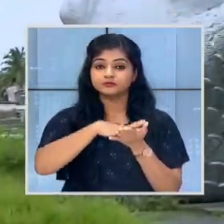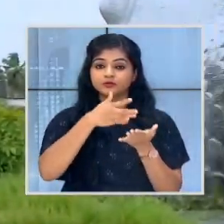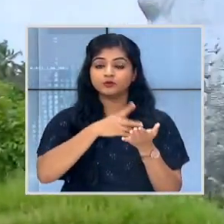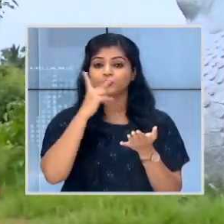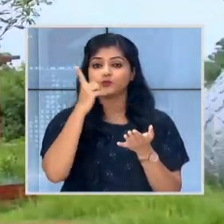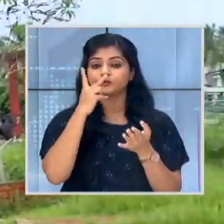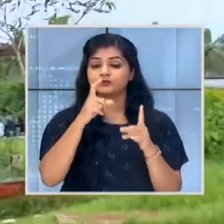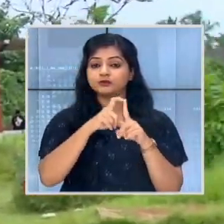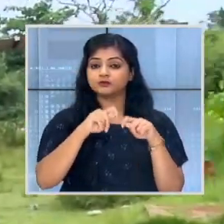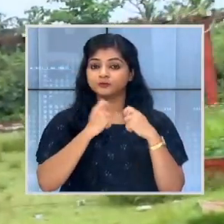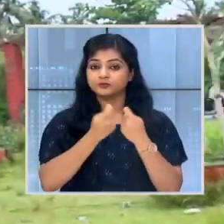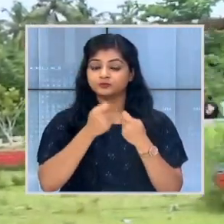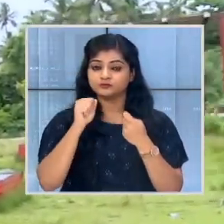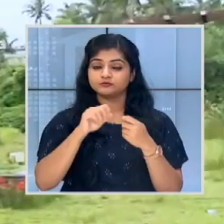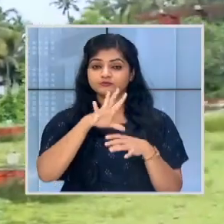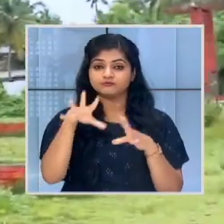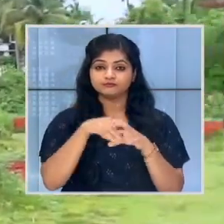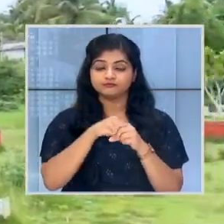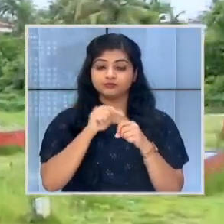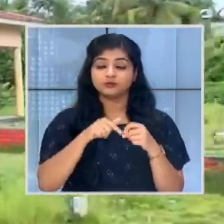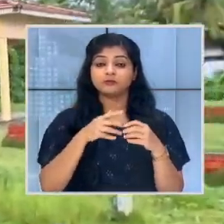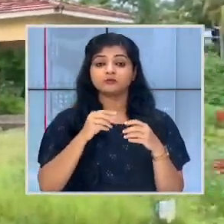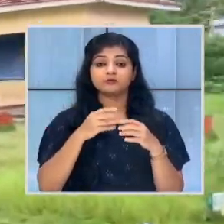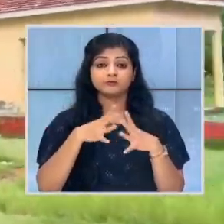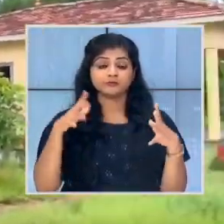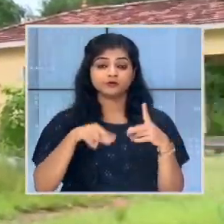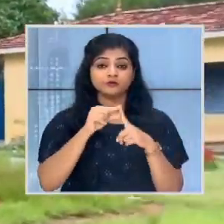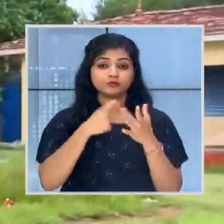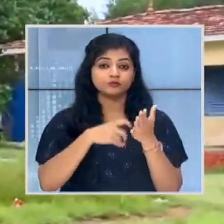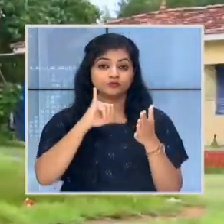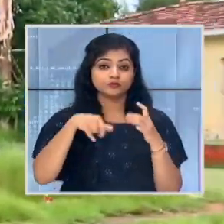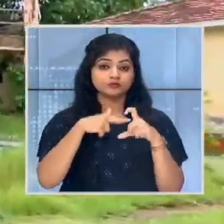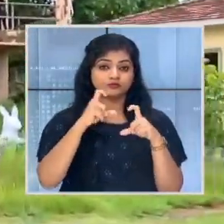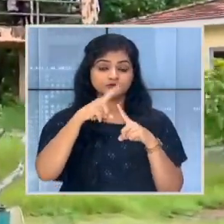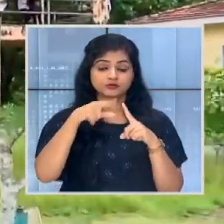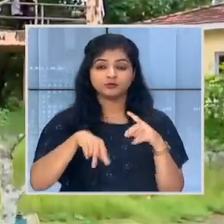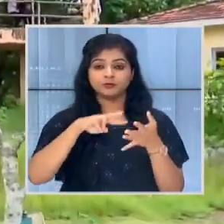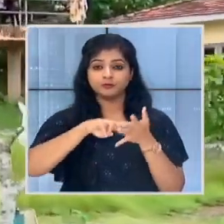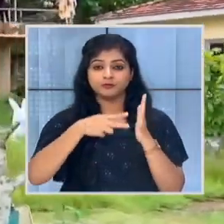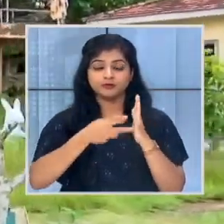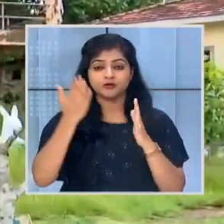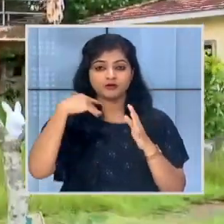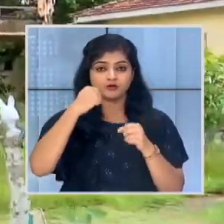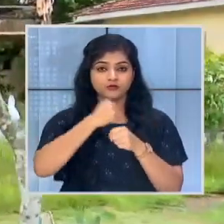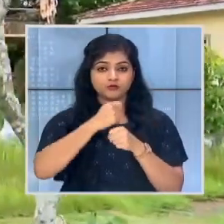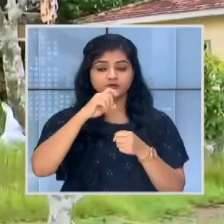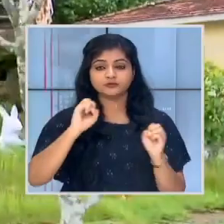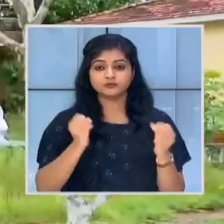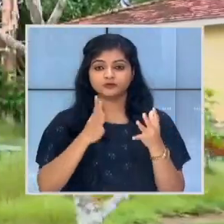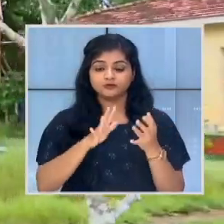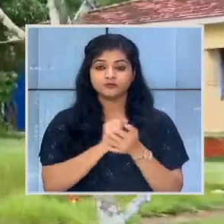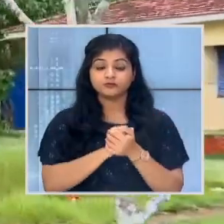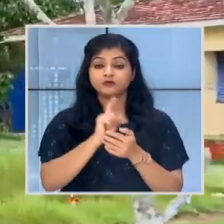ടൂറിസം ഡിപ്പാർട്ട്മെൻറ്റുമായി സംയോജിപ്പിച്ചുകൊണ്ട് വലിയ രീതിയിലുള്ള പ്രൊജക്റ്റുകൾ അടക്കം നടപ്പാക്കാൻ വേണ്ടി വലിയ പദ്ധതികൾ സർക്കാർ അന്ന് അക്കട്ടത്തിൽ തുടങ്ങിയിരുന്നു.